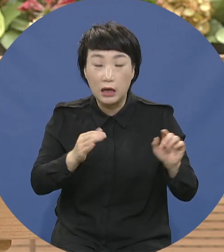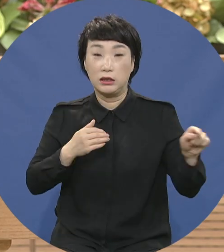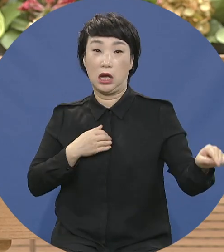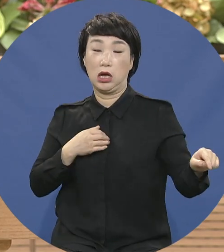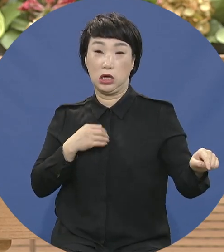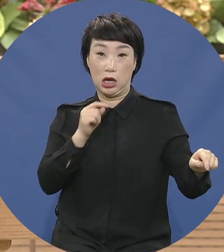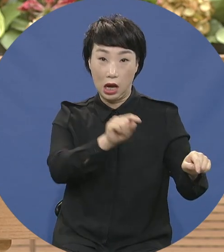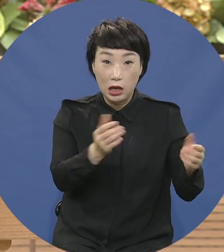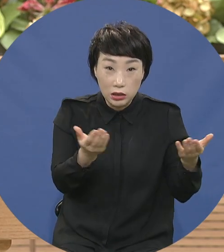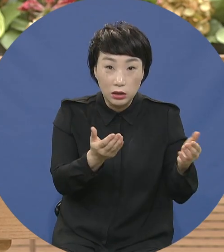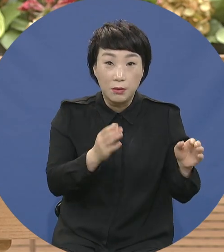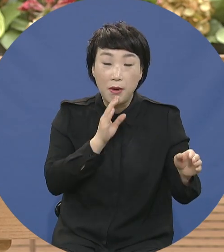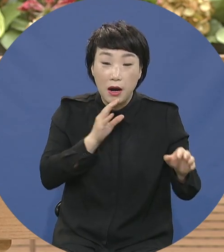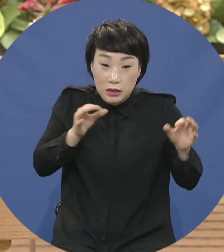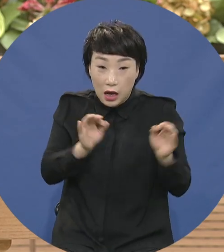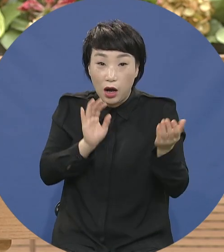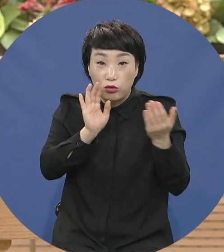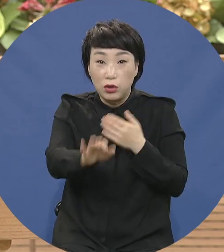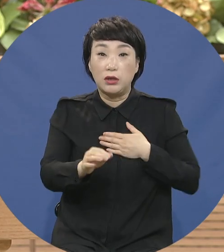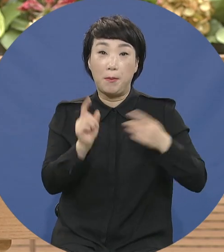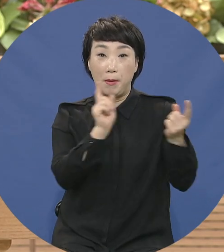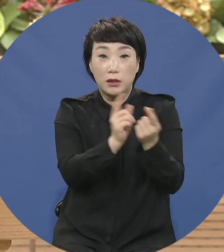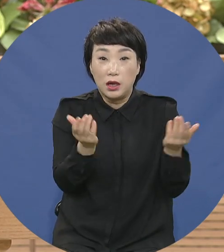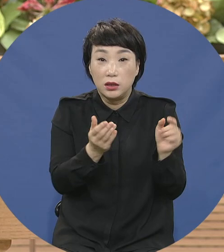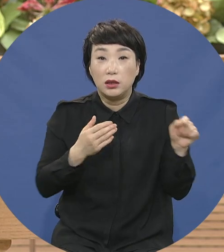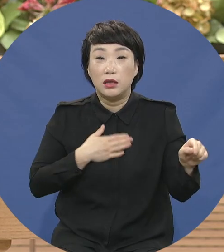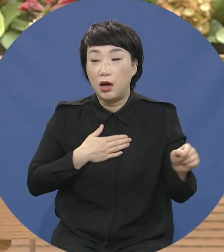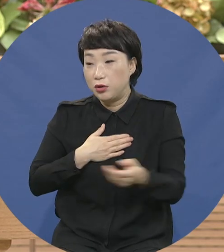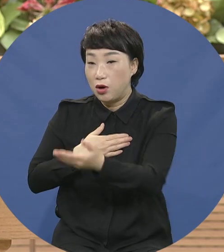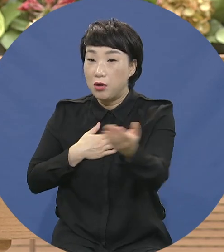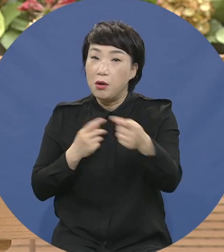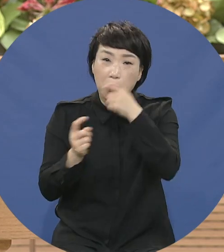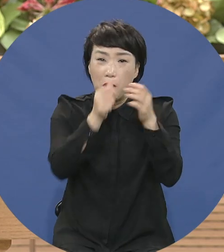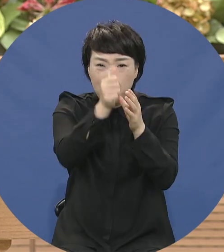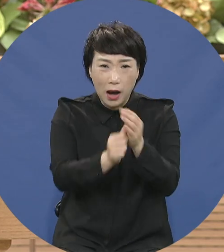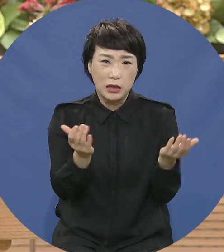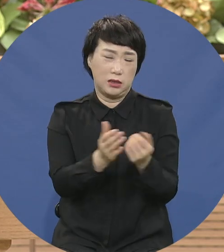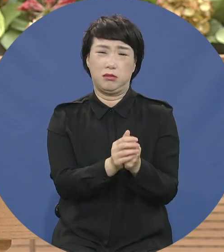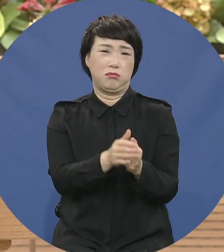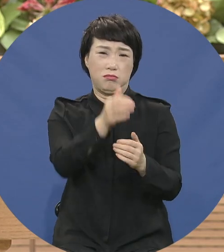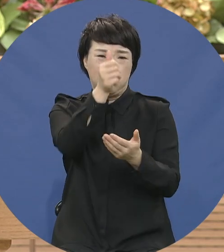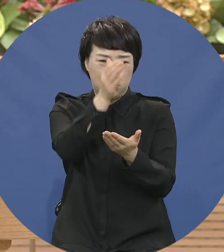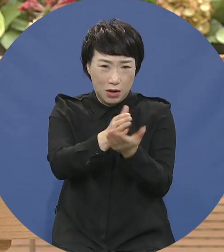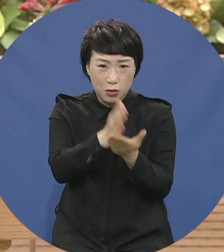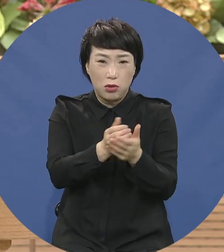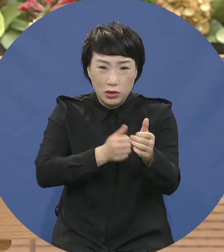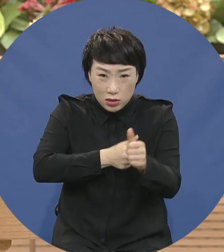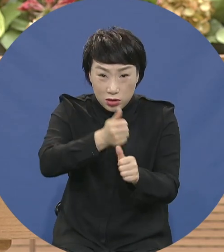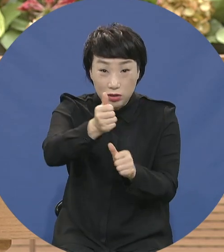잠시 후면 닥칠 일이니 우리는 끝까지 미혹을 이겨야 되는데,